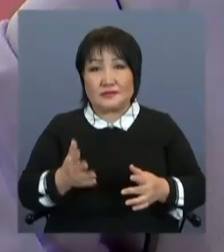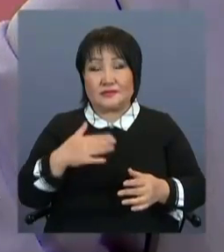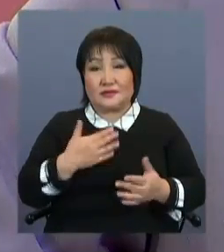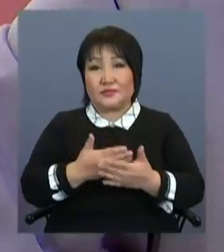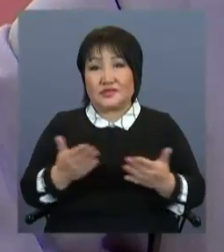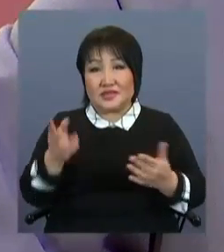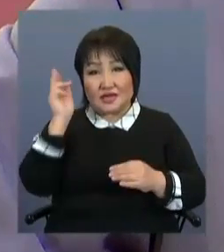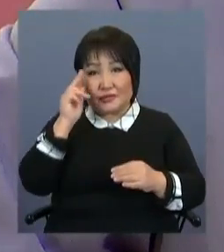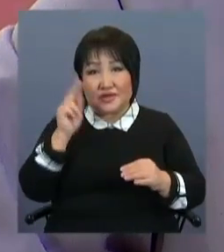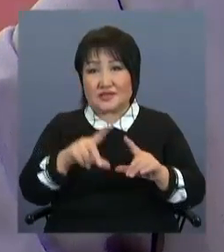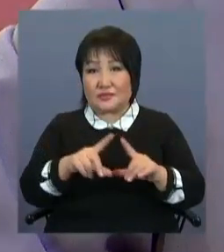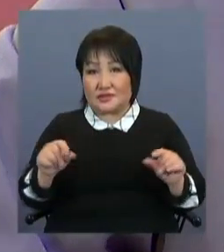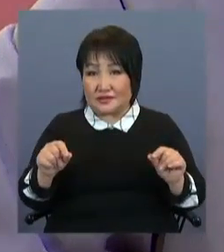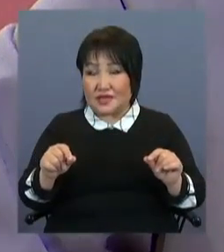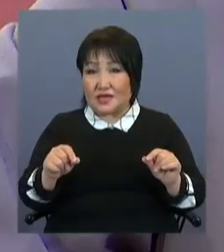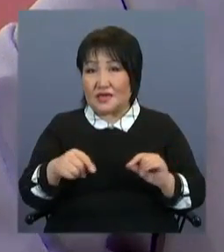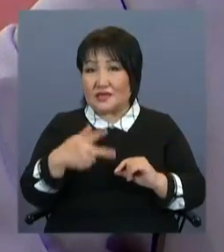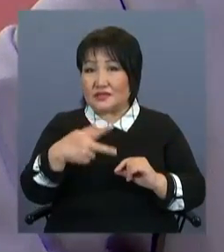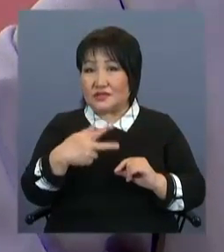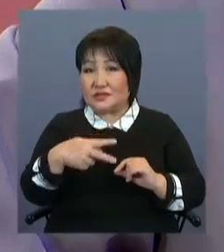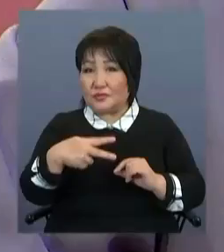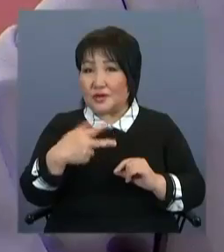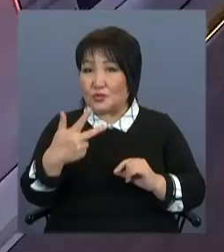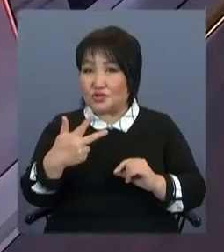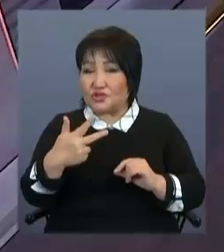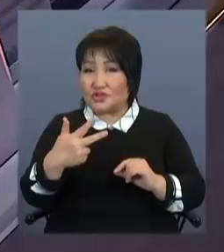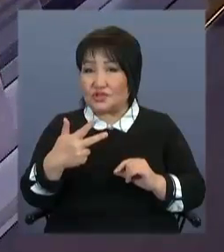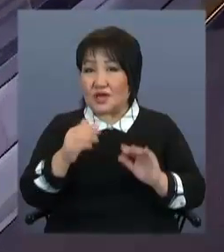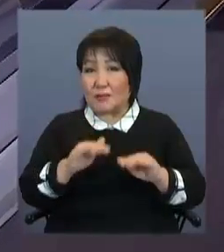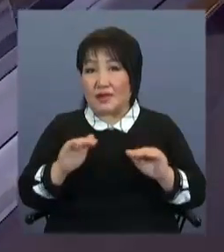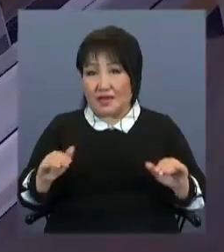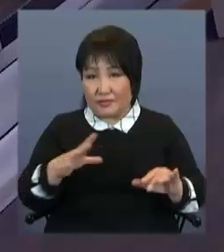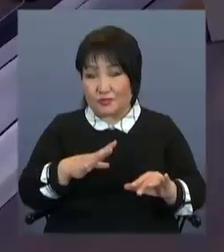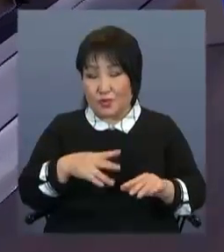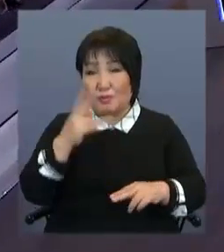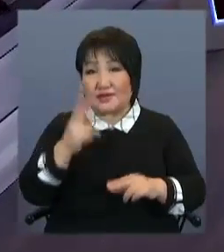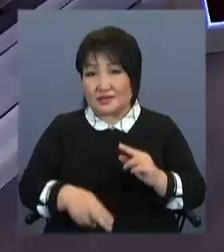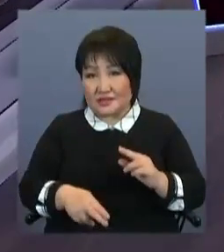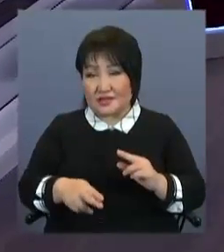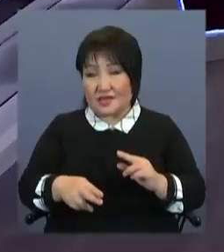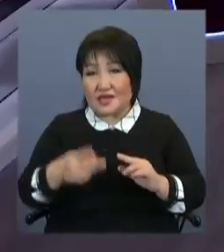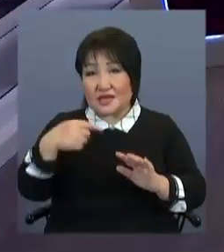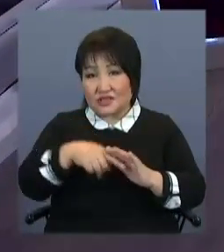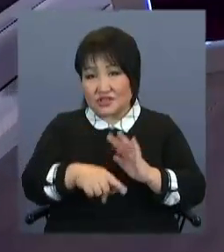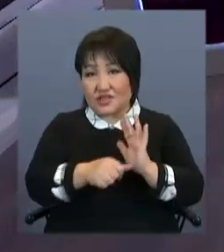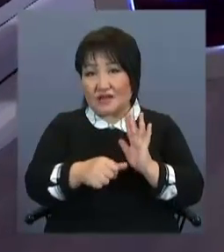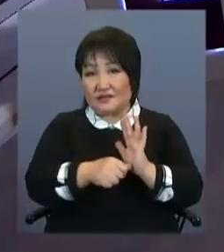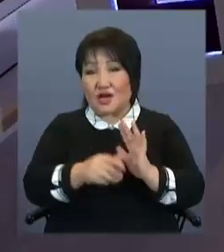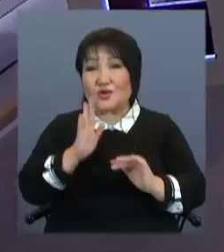біздің мектепте 23 бала бітірдік, соның 6-ауы қыз болды, қалғандары ер